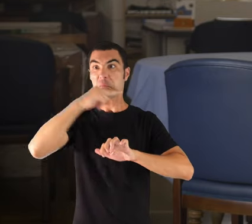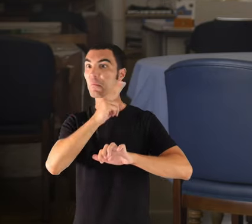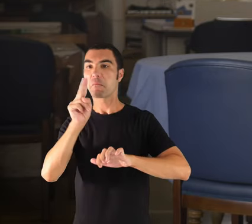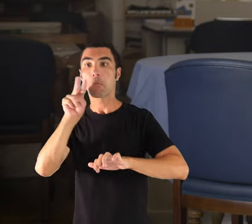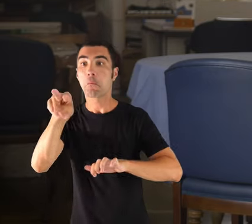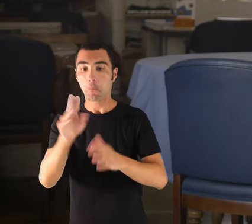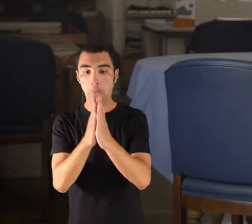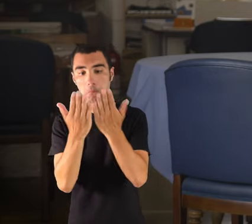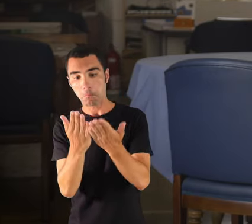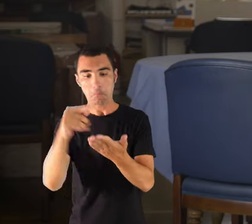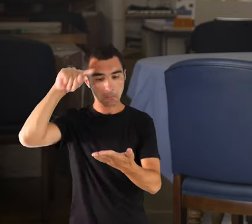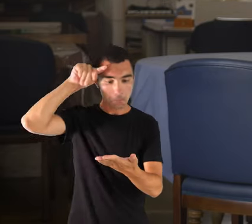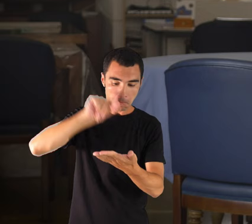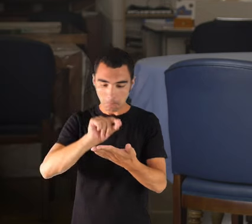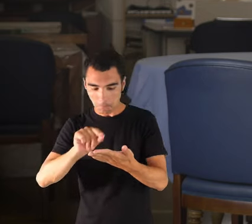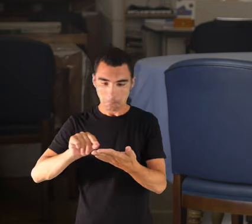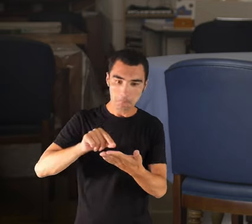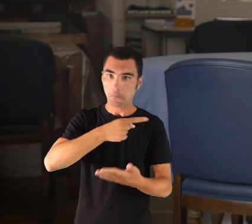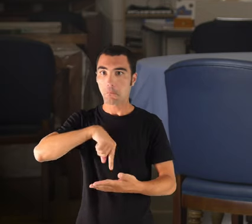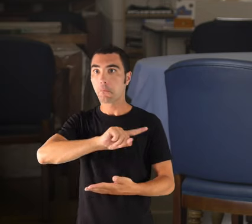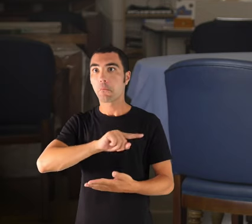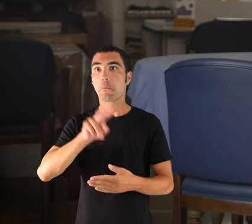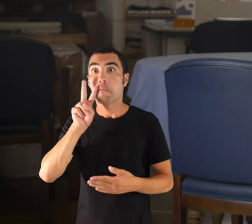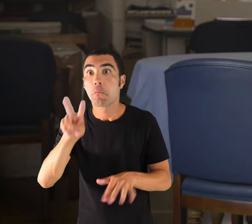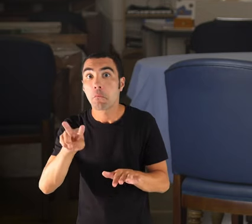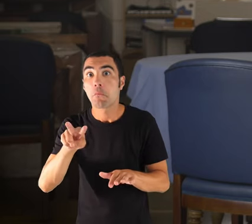un lapis davant, que escrivien. Nosaltres